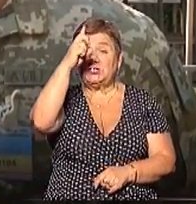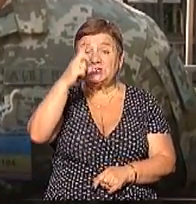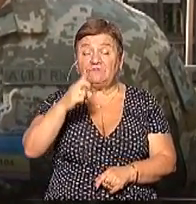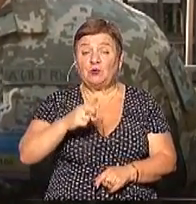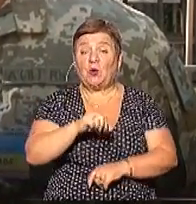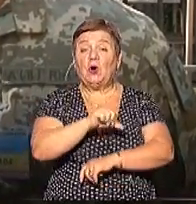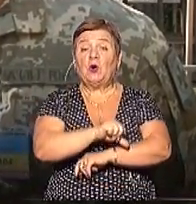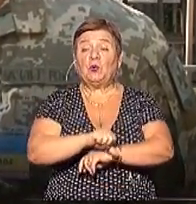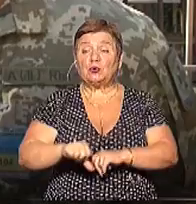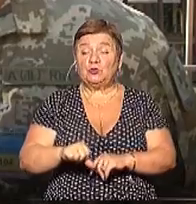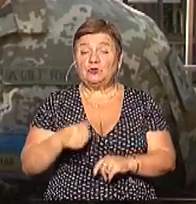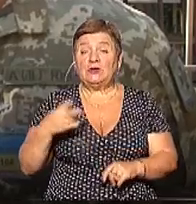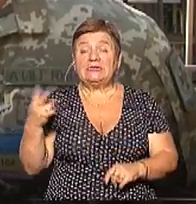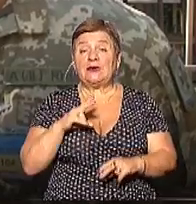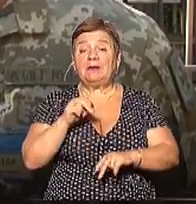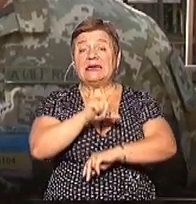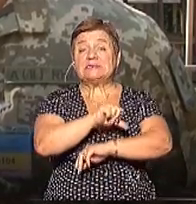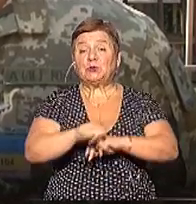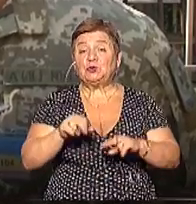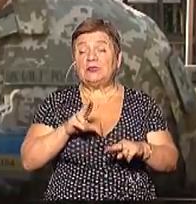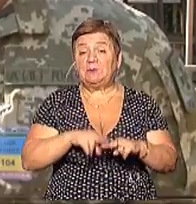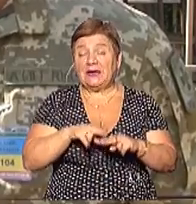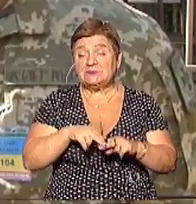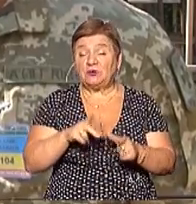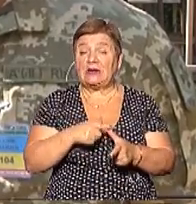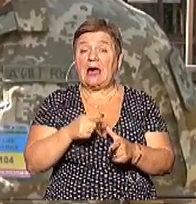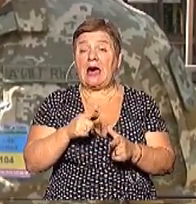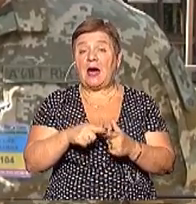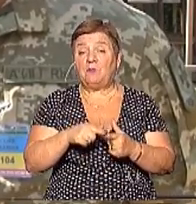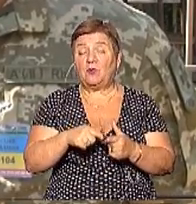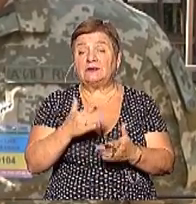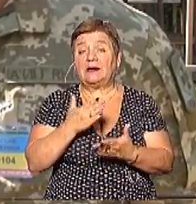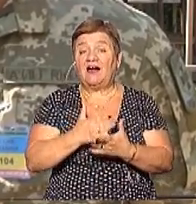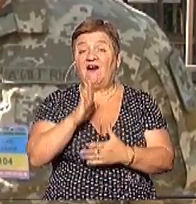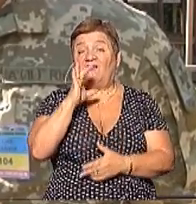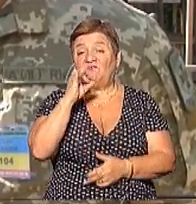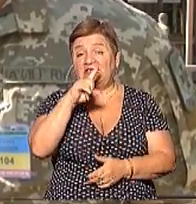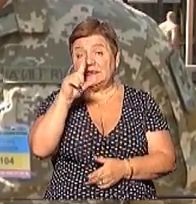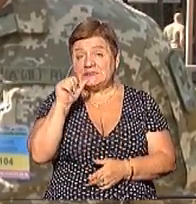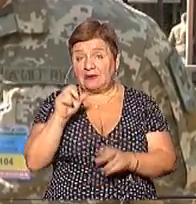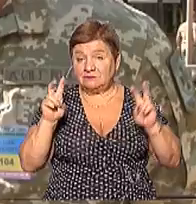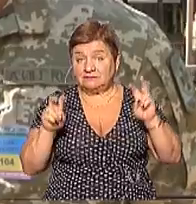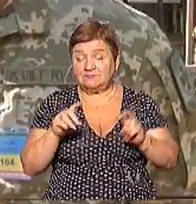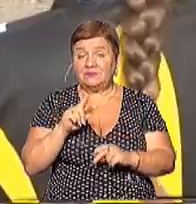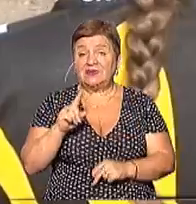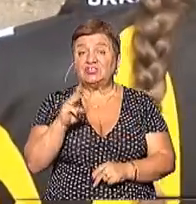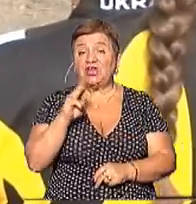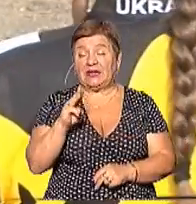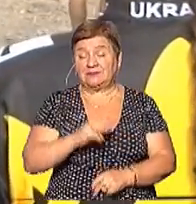потрібен закордонний паспорт біометричного зразку або закордонний паспорт при наявності візи шенгенська.